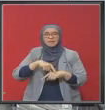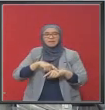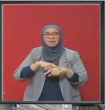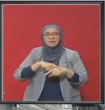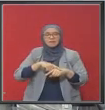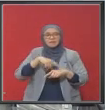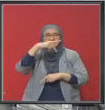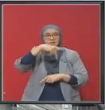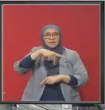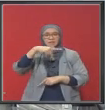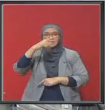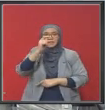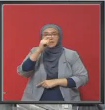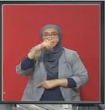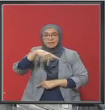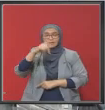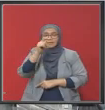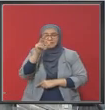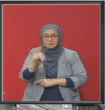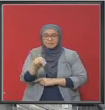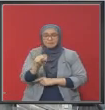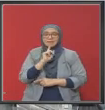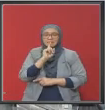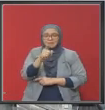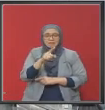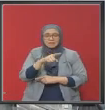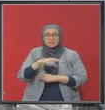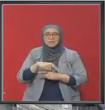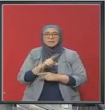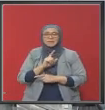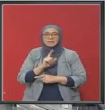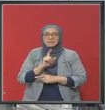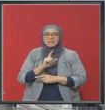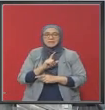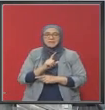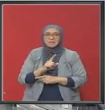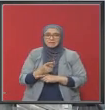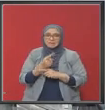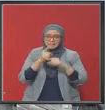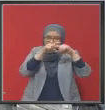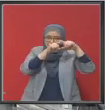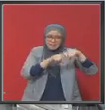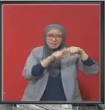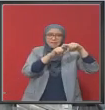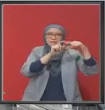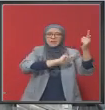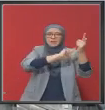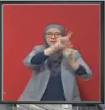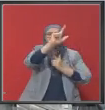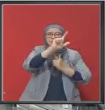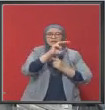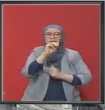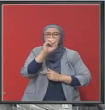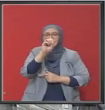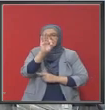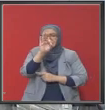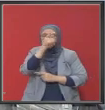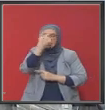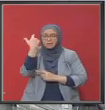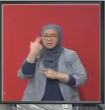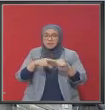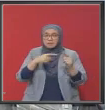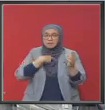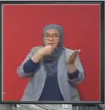ptptn Hafid IPTN adalah atau takluk juga kepada profil kepada kementerian keuangan Grand news of